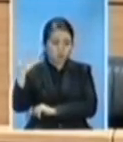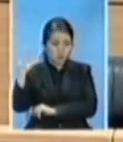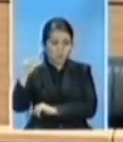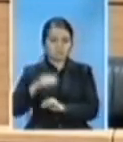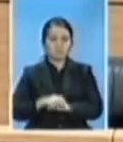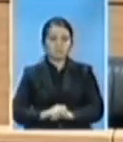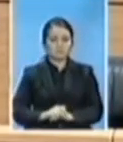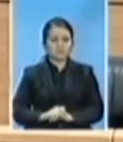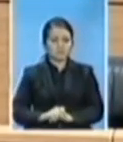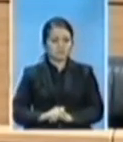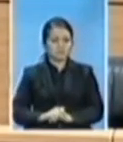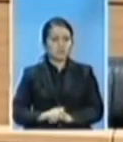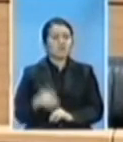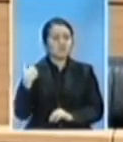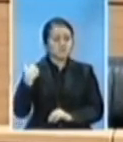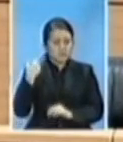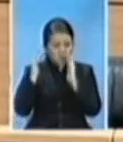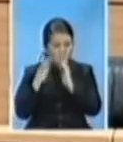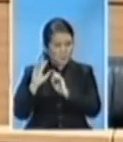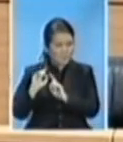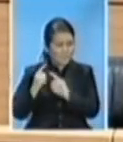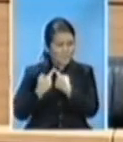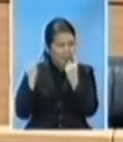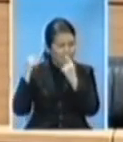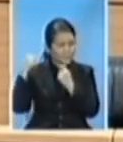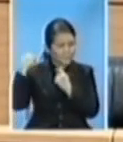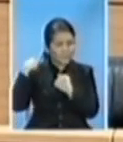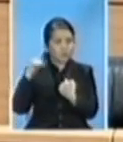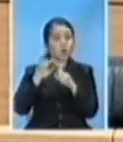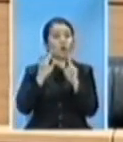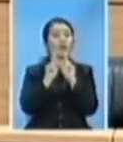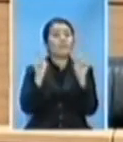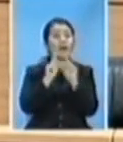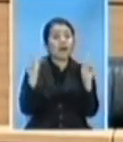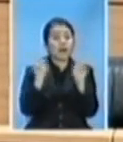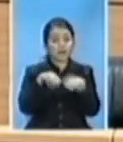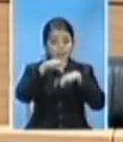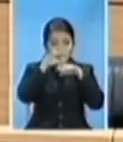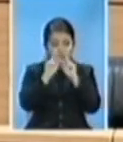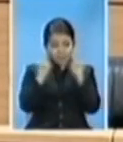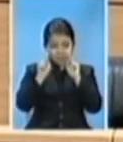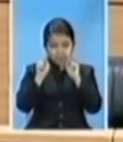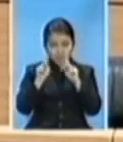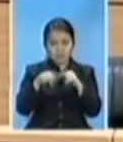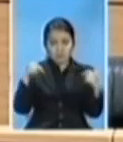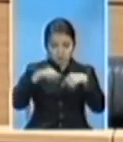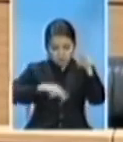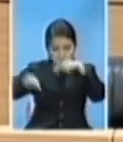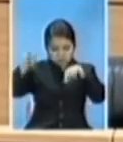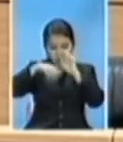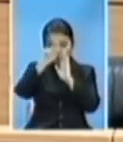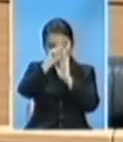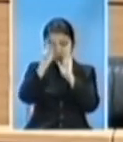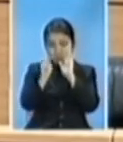มีคนแปลกใจผมเป็นกรรมการในกรรมาธิการพิจารณากฎหมายกสท